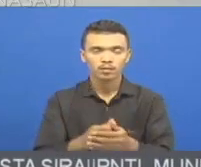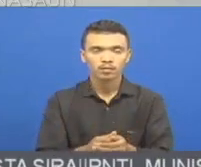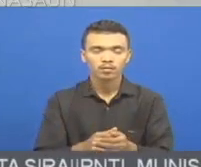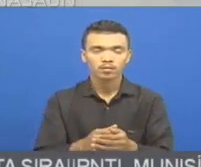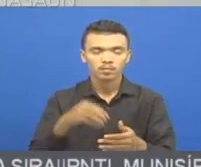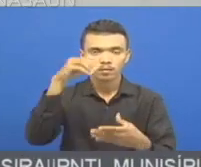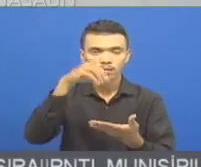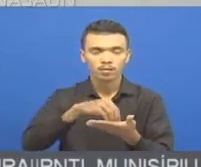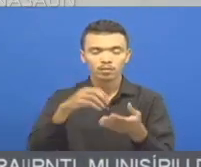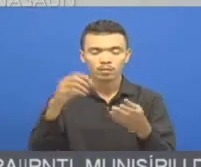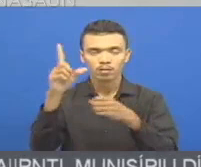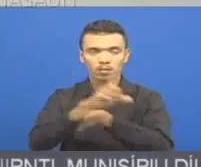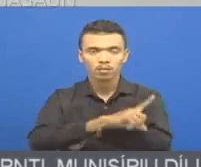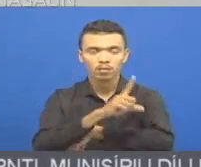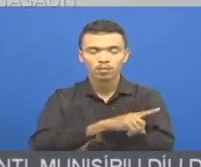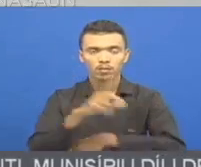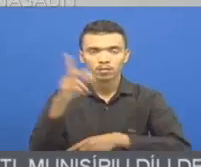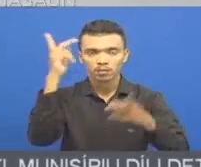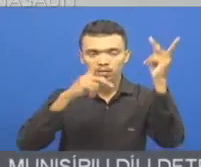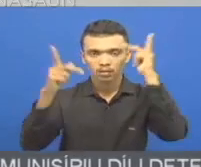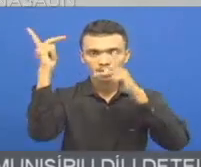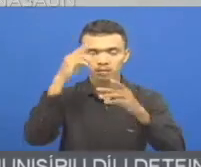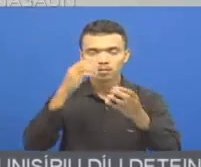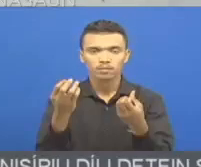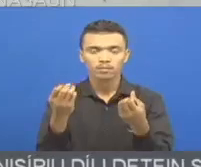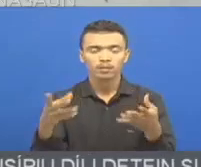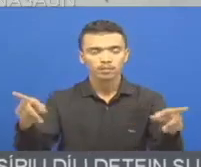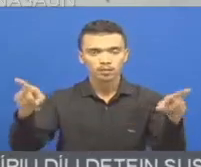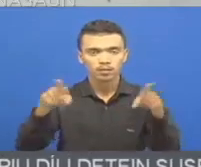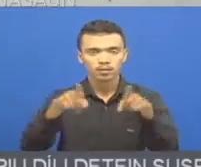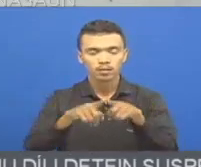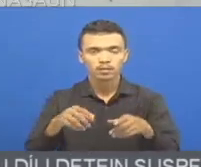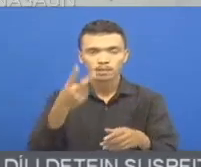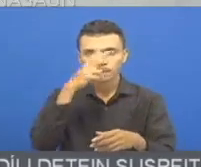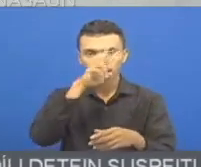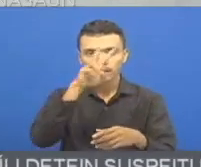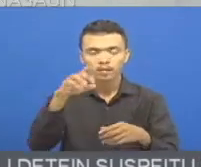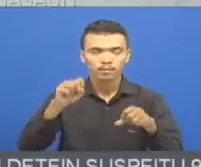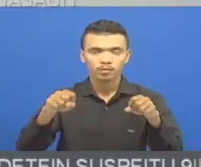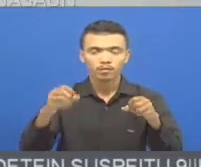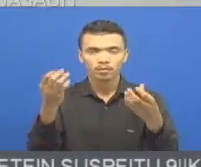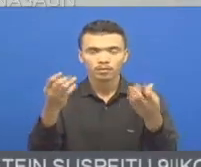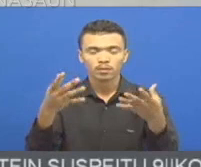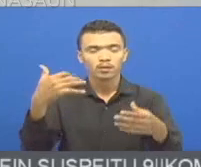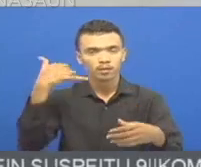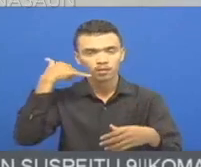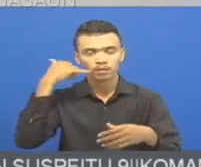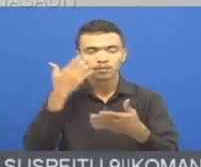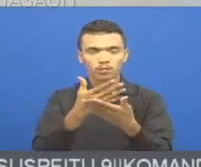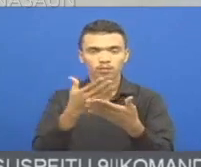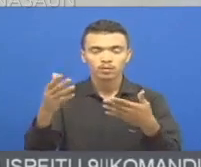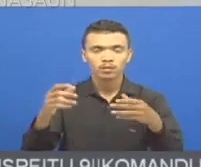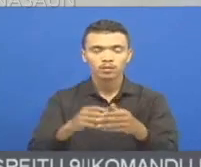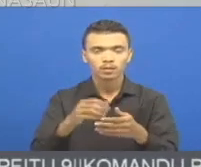kita mai lauso iton tamba lor loro mai queixa ne lubuk la liber ma kwaza kazu ne hanesan tahare ya motor barbara ya telefone no sasan